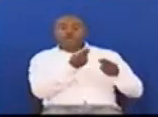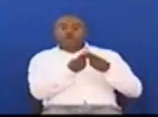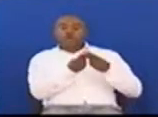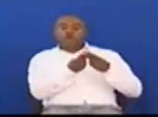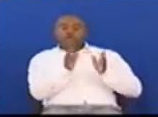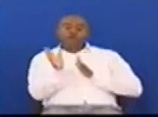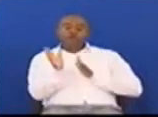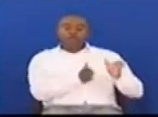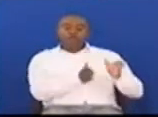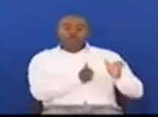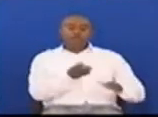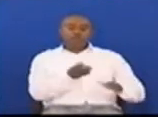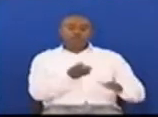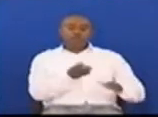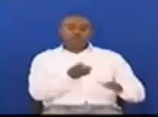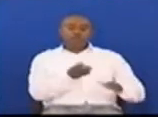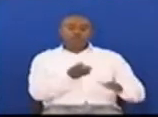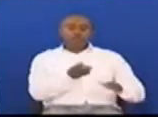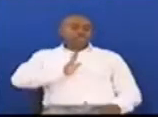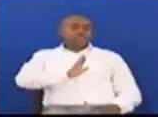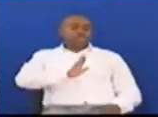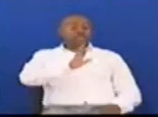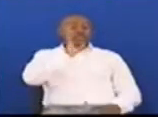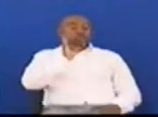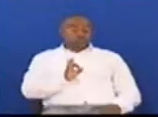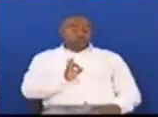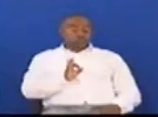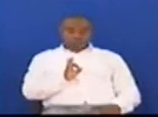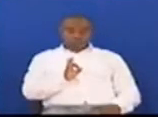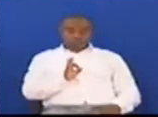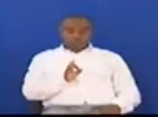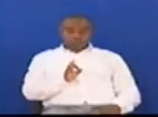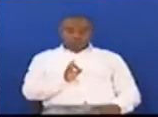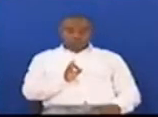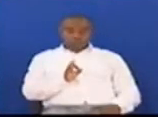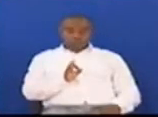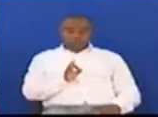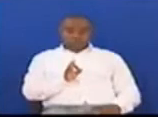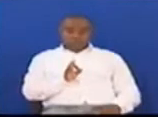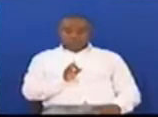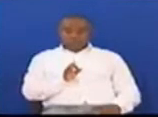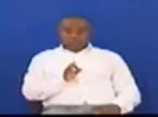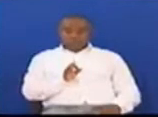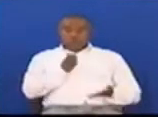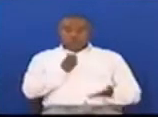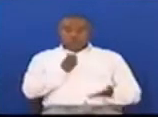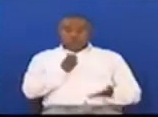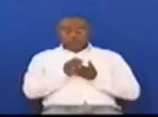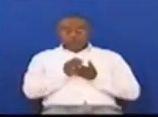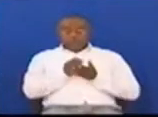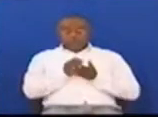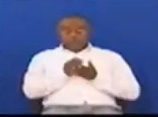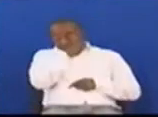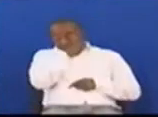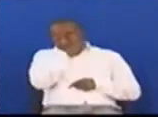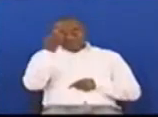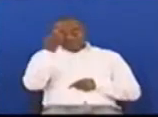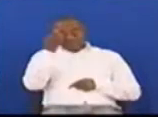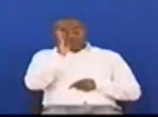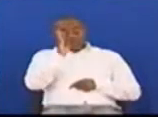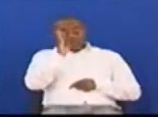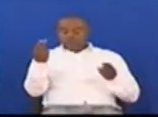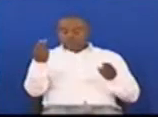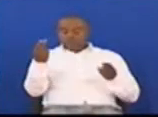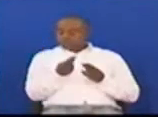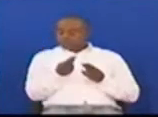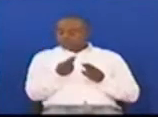sana. Kwa kweli hotuba hii ni kama icing ya ile miaka mitano ambayo tumekuwa hapa katika